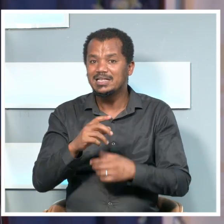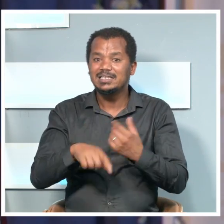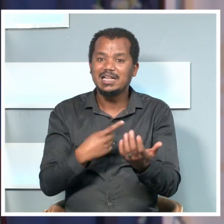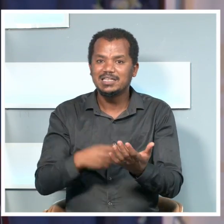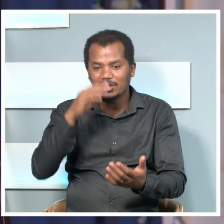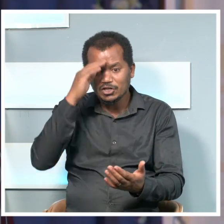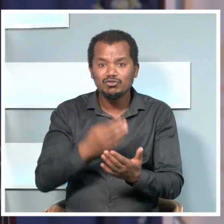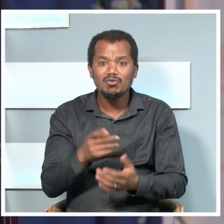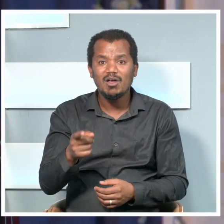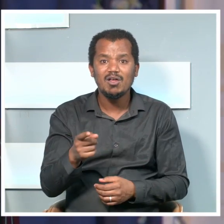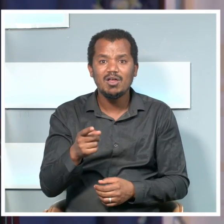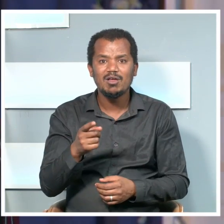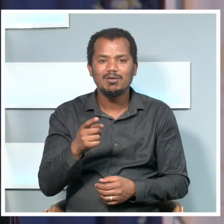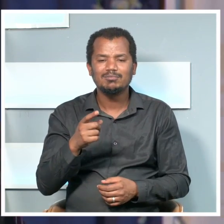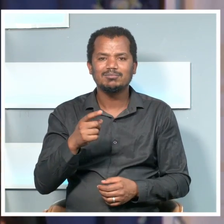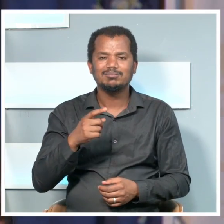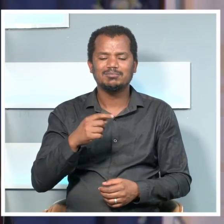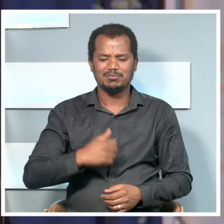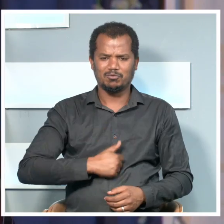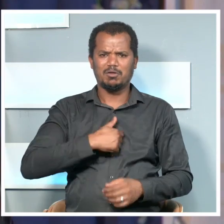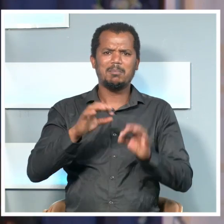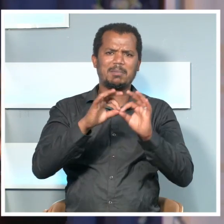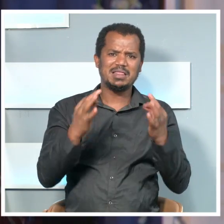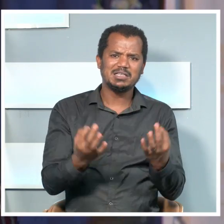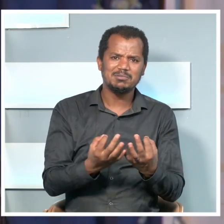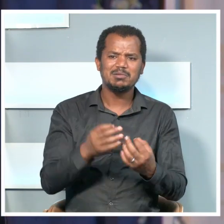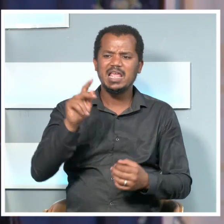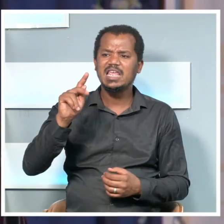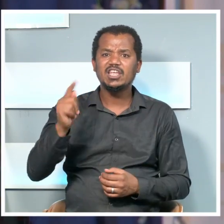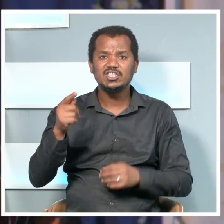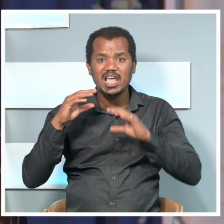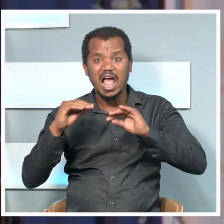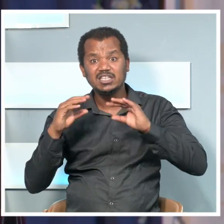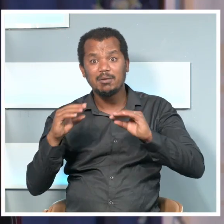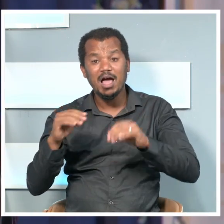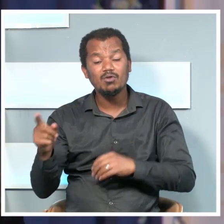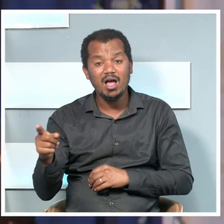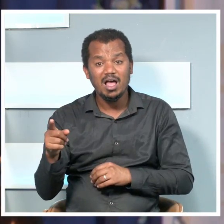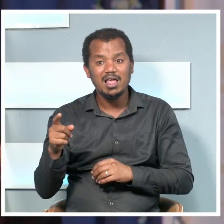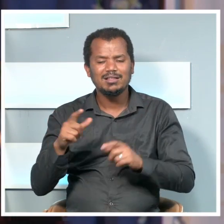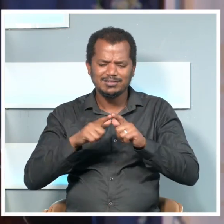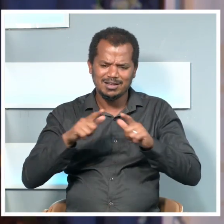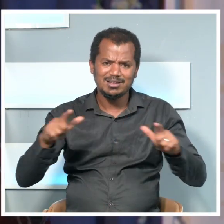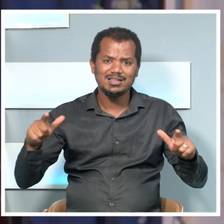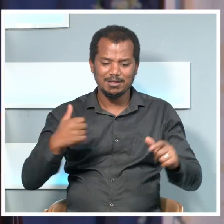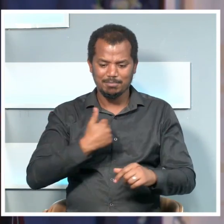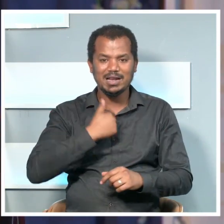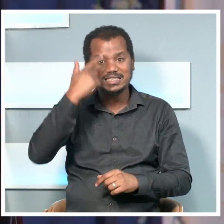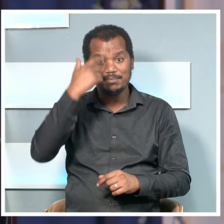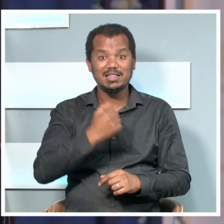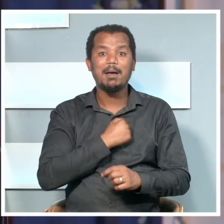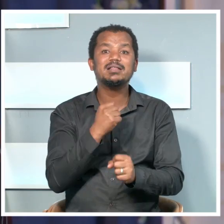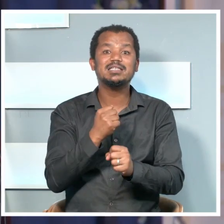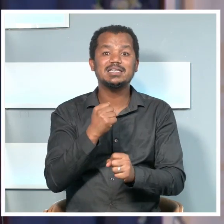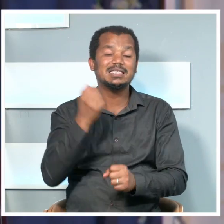سلزي نجي تعلمو يا بكونفيدنس مالت ببيت سبم بكيجي منهرتام تلك يبرس المتمام من